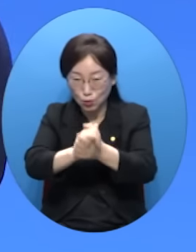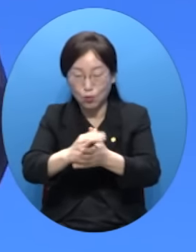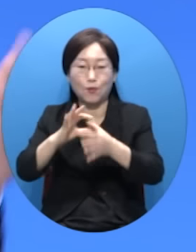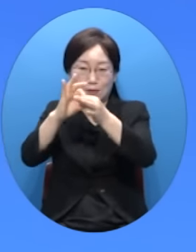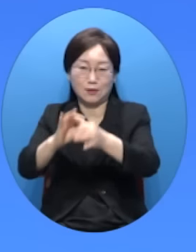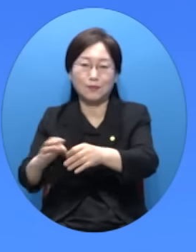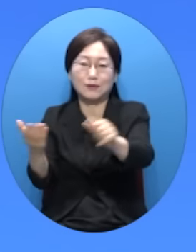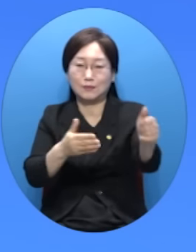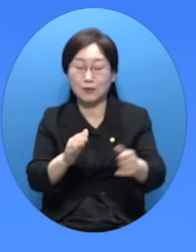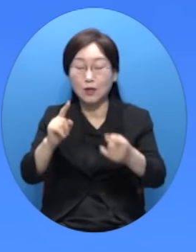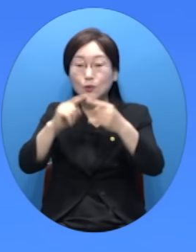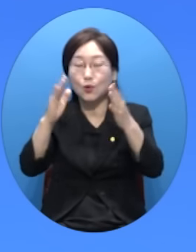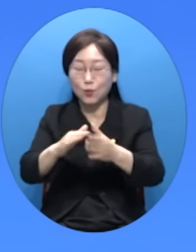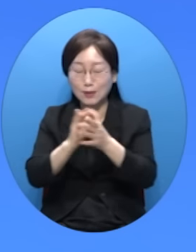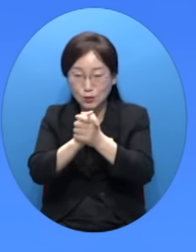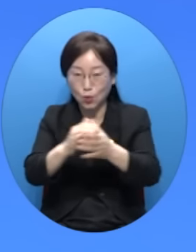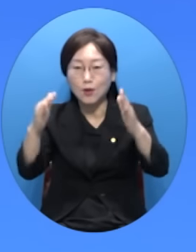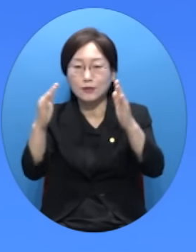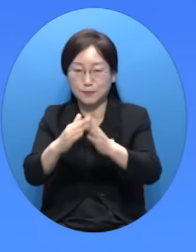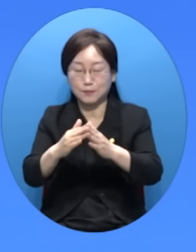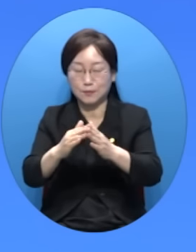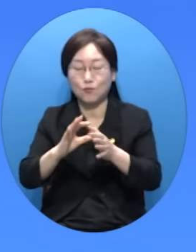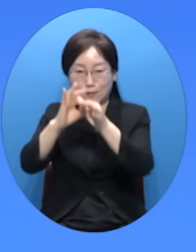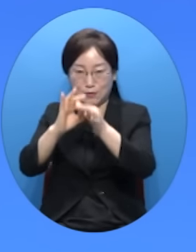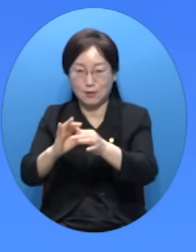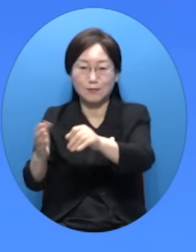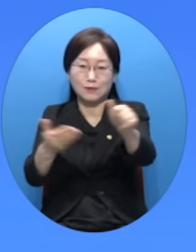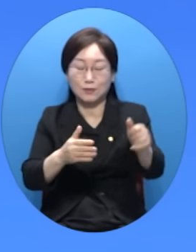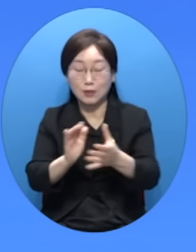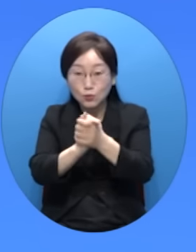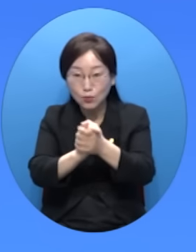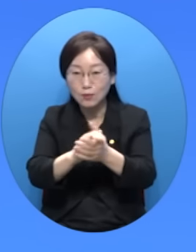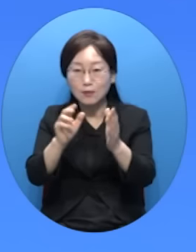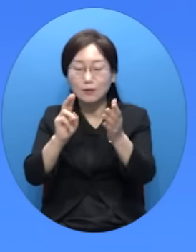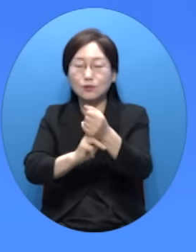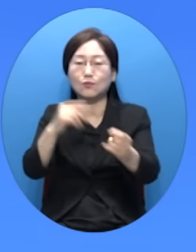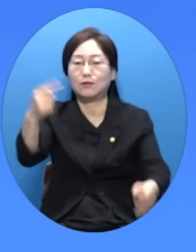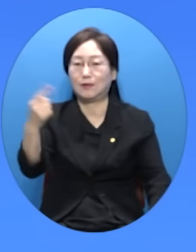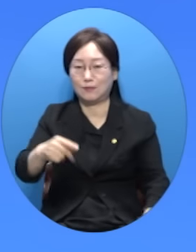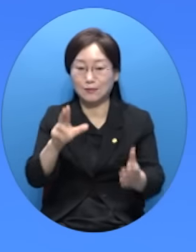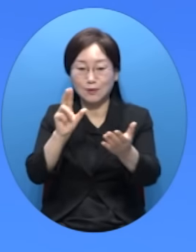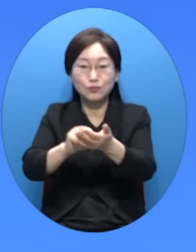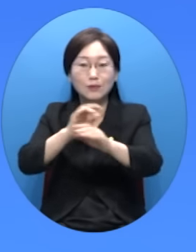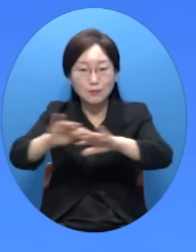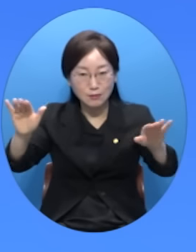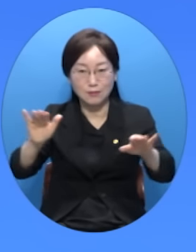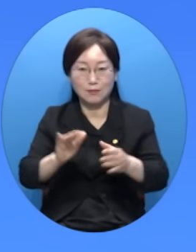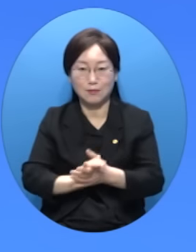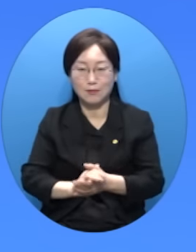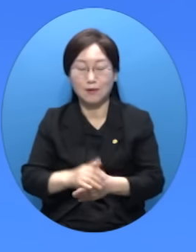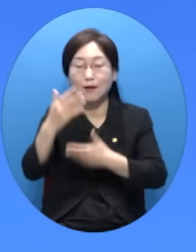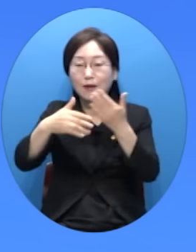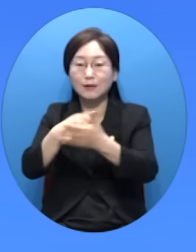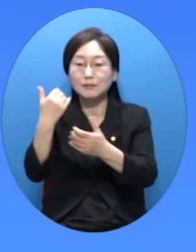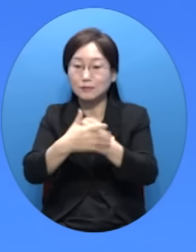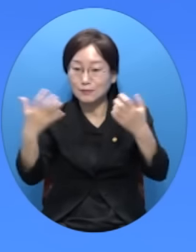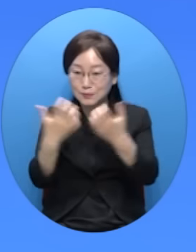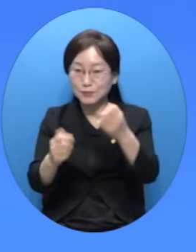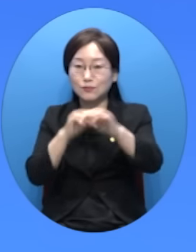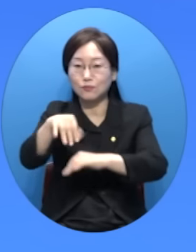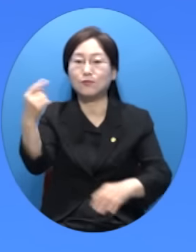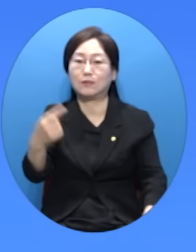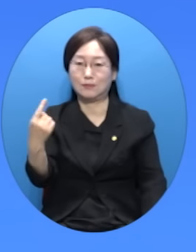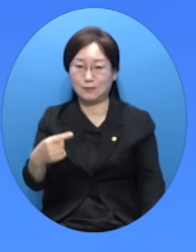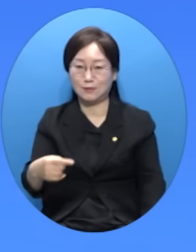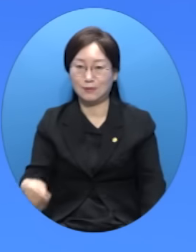우리 교회가 기도의 집이 되길 바랍니다. 기도할 때 기적이 일어나는 것입니다. 문제 해결되는 것입니다. 한 해가 은혜가 넘쳐나게 되는